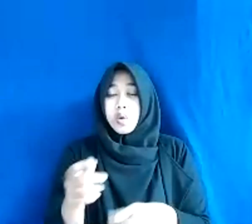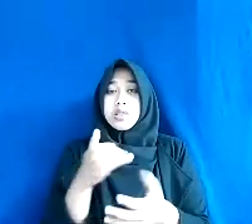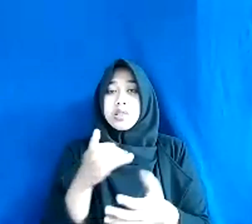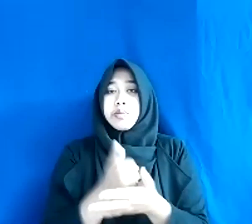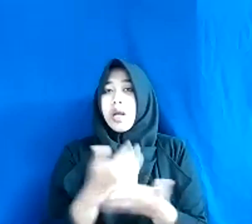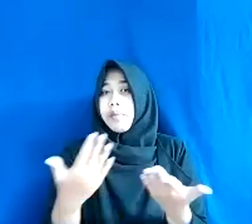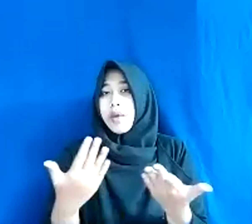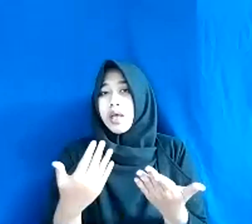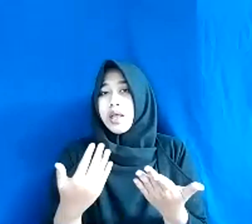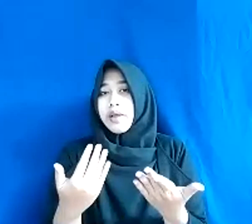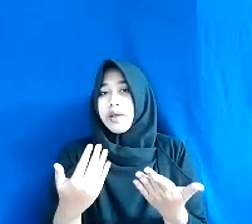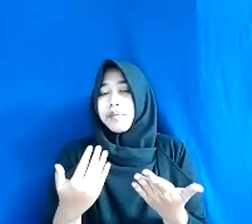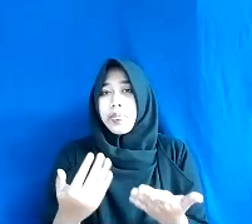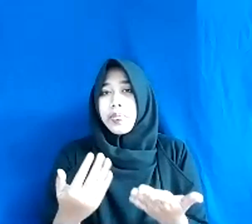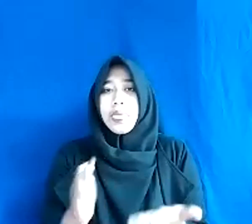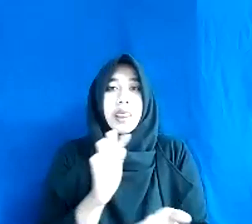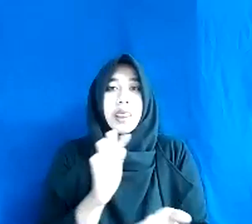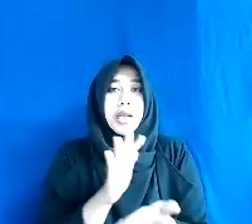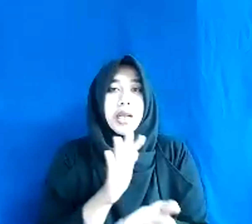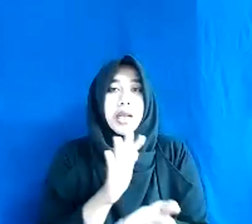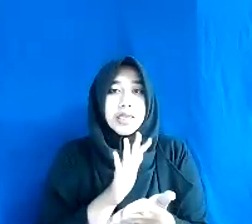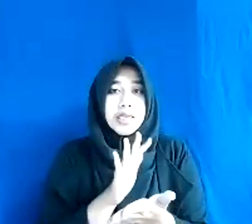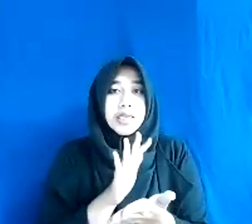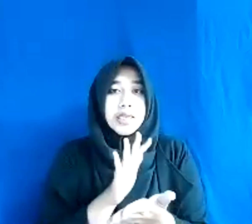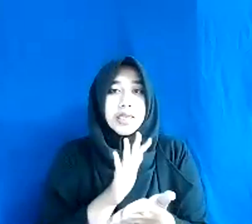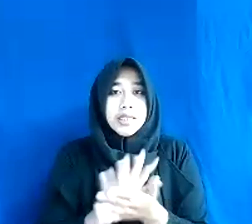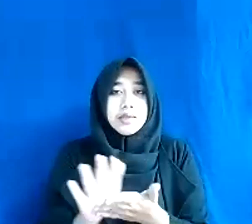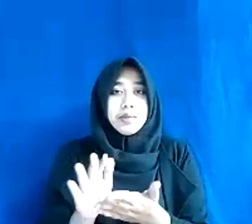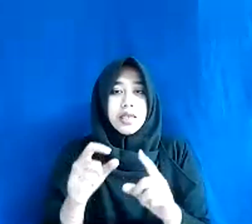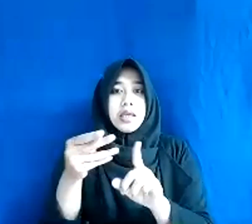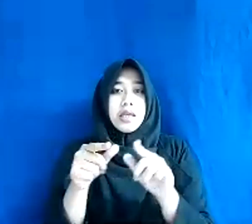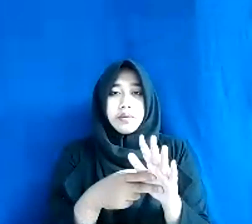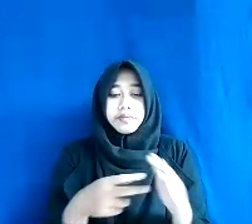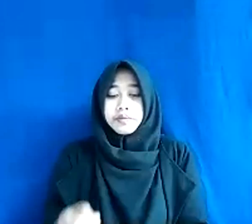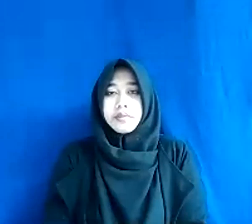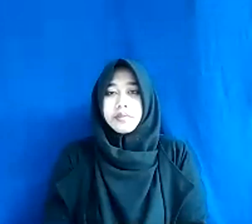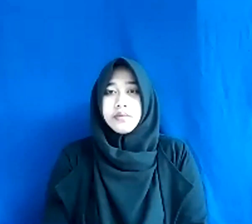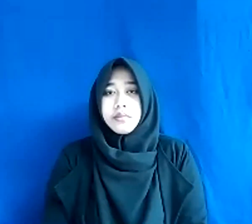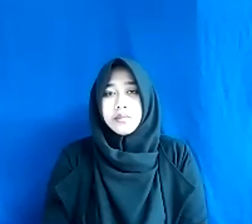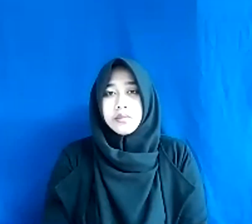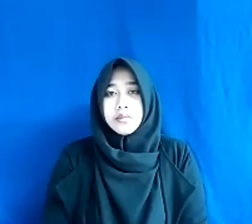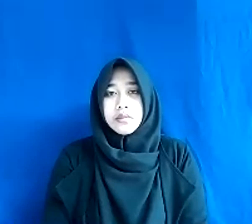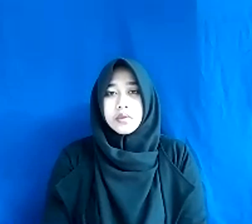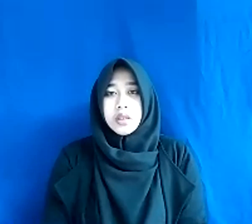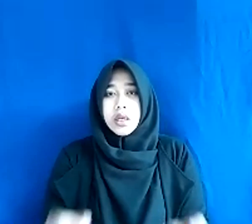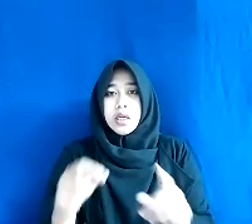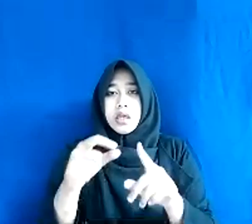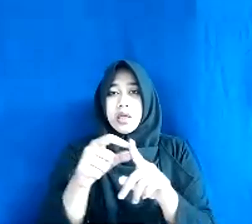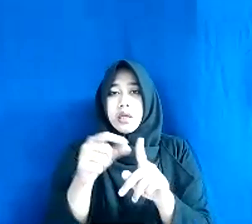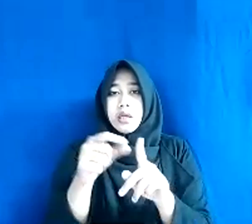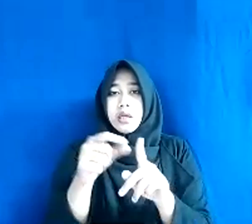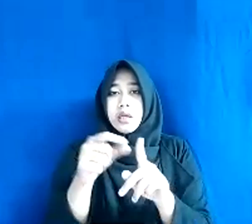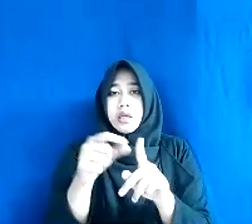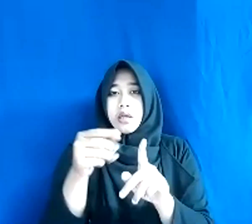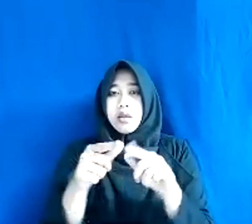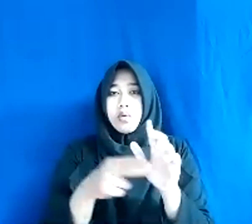Prof ya. Prof Adiningsih di Dewan Ekonomi. Dewan Pertimbangan. Oh, Dewan Pertimbangan. Ya, Dewan Pertimbangan Presiden. Beliau mungkin lebih paham